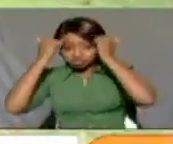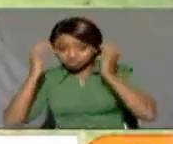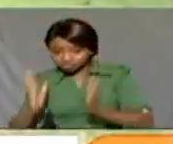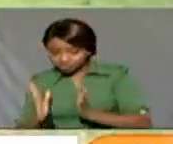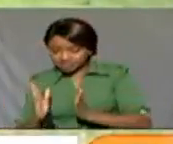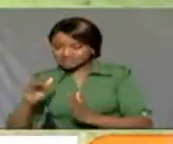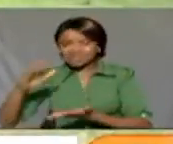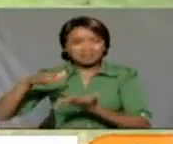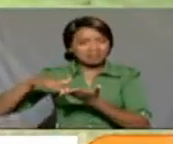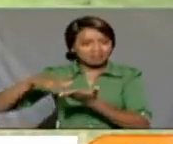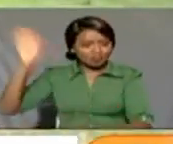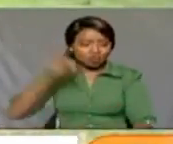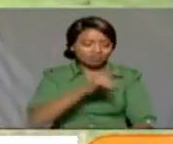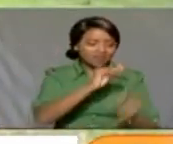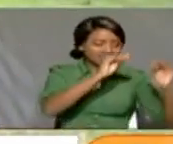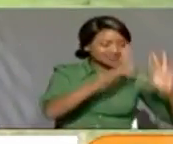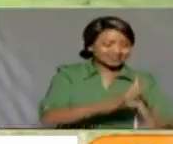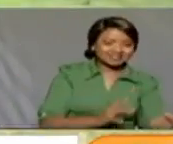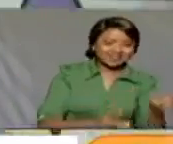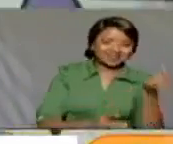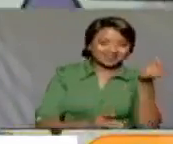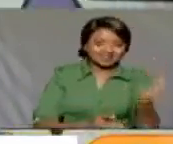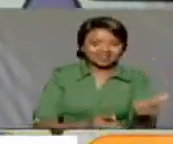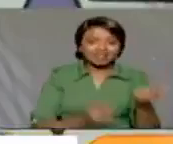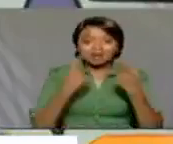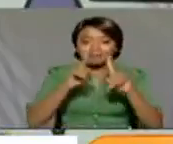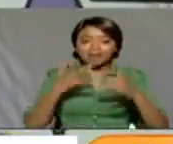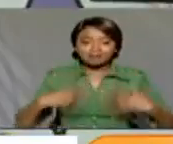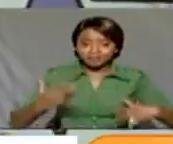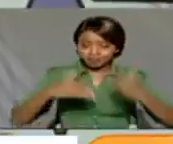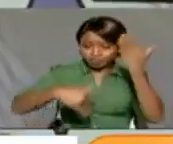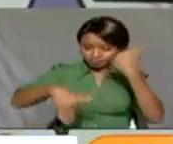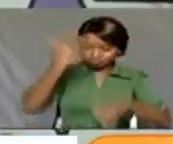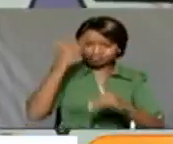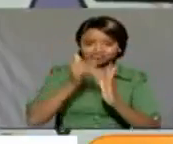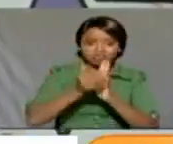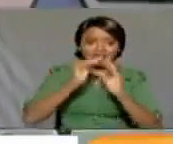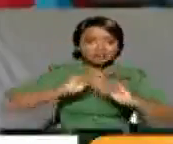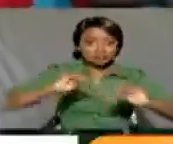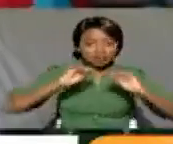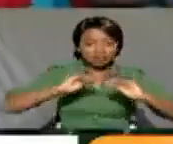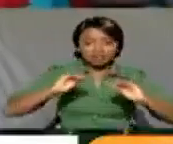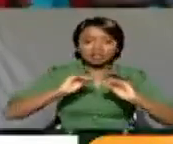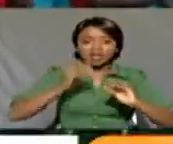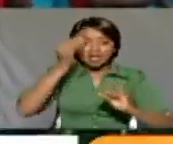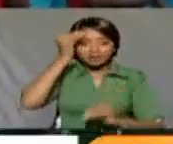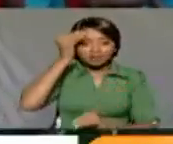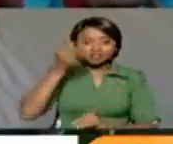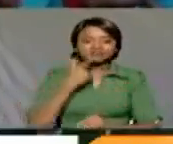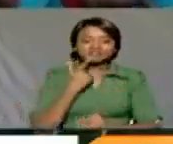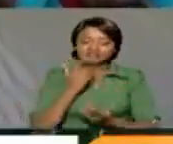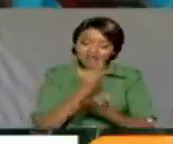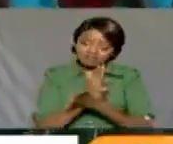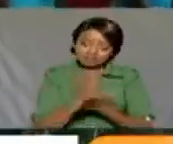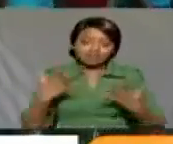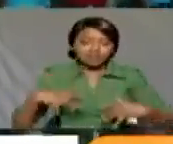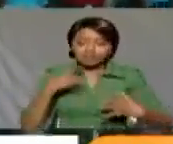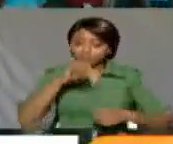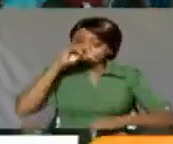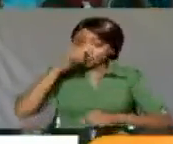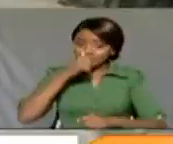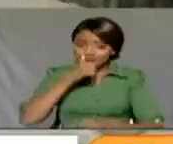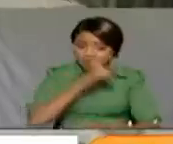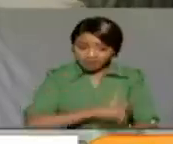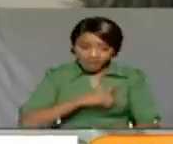inapozidi kudhihirika, wadadisi wa masala ya elimu wanahisi kwamba kwa kiasi fulani watoto wanaobahatika kuingia shule za kibinafsi